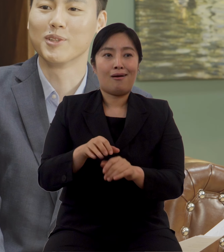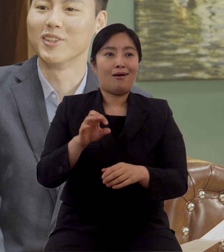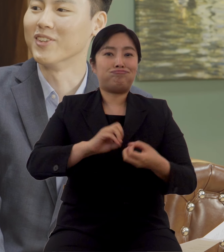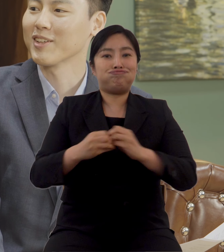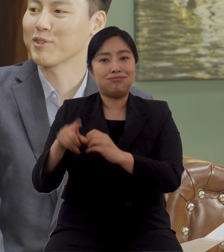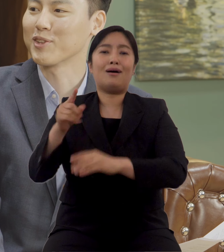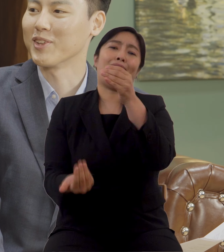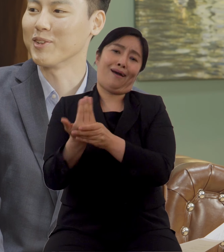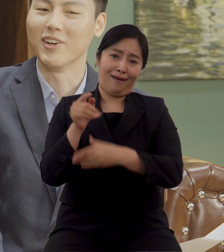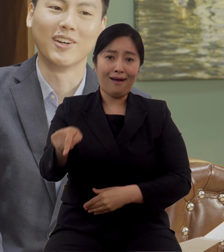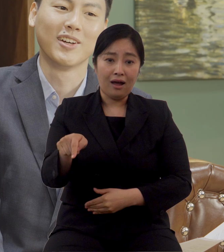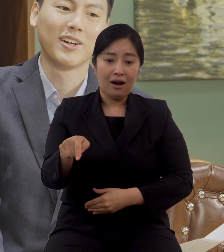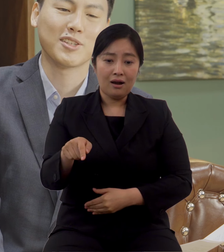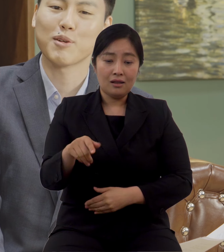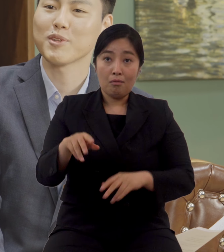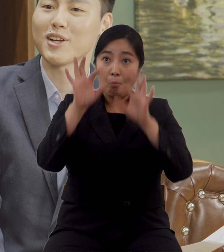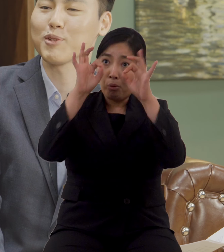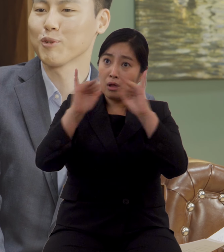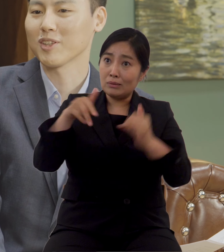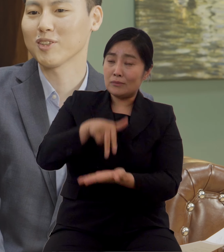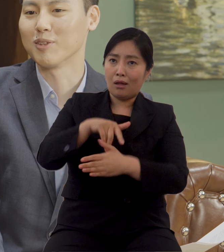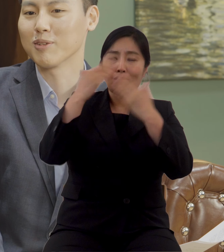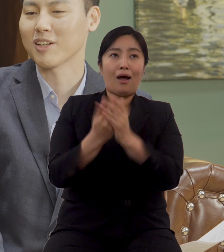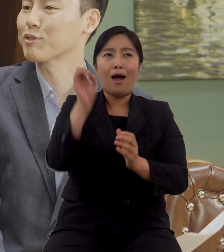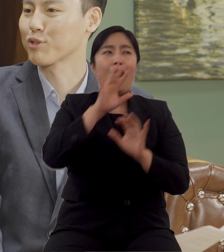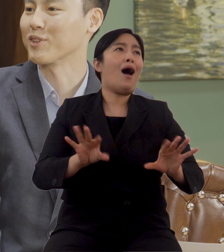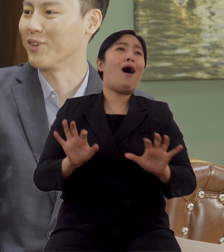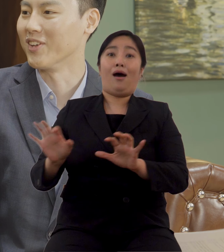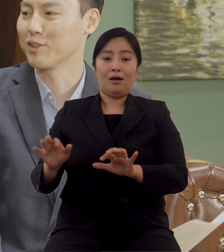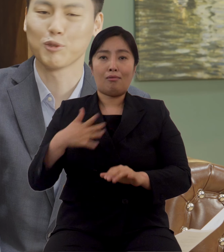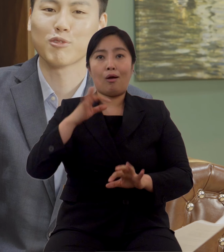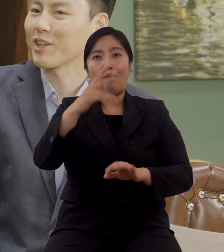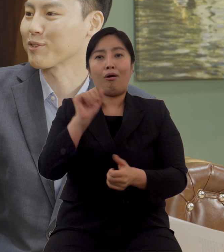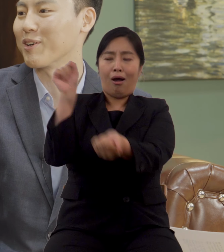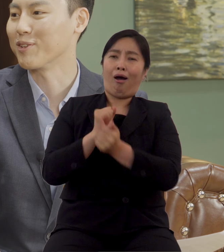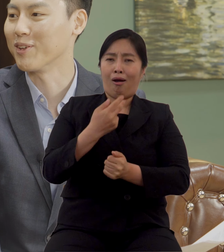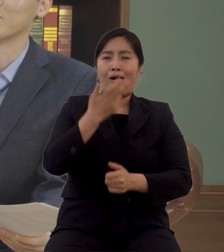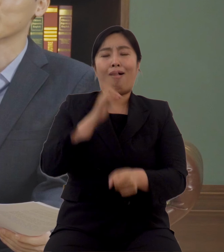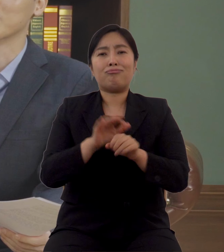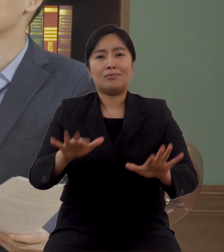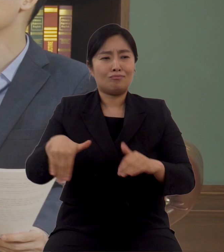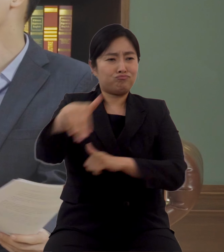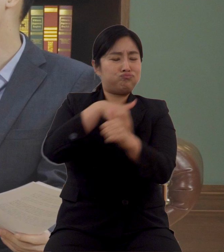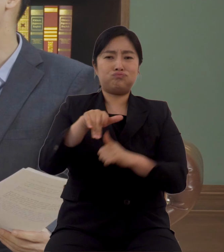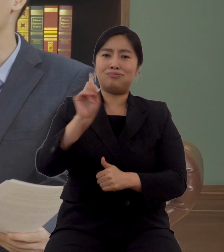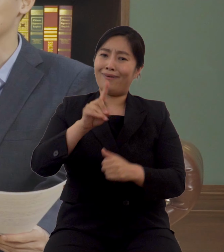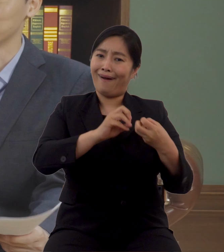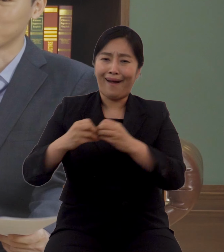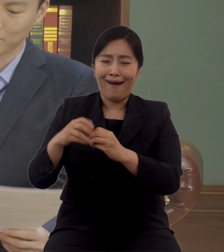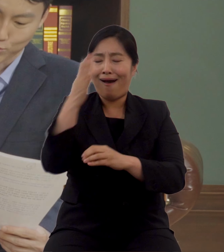어처구니 없는 사건이 있었는데요. 지켜보는 사람들도 사실은 다 같이 웃었어요. 저도 웃게 되더라고요. 그러니까요. 이게 무슨 시트콤